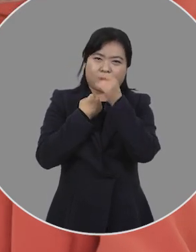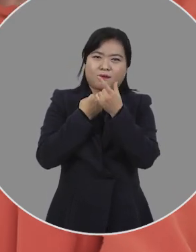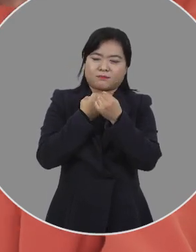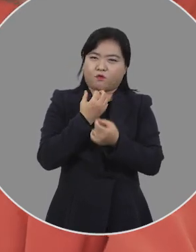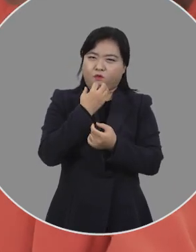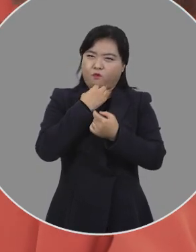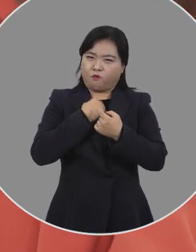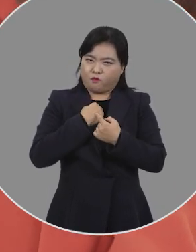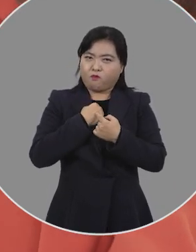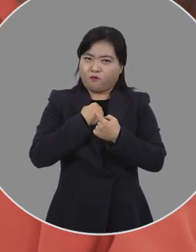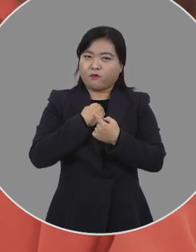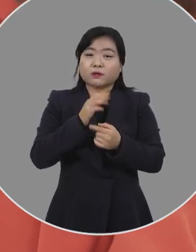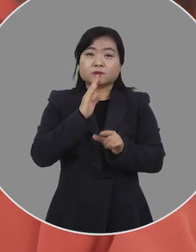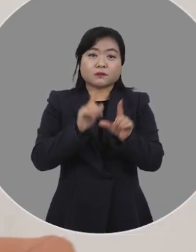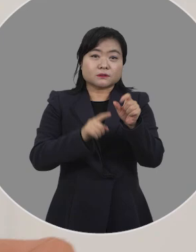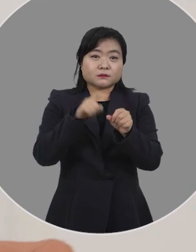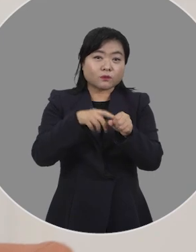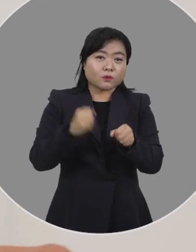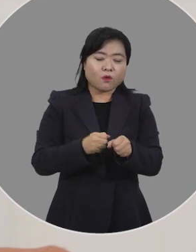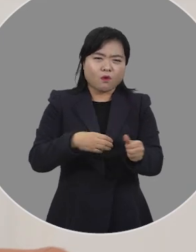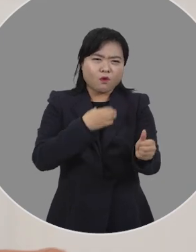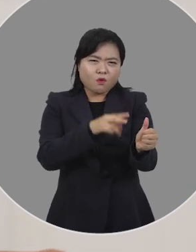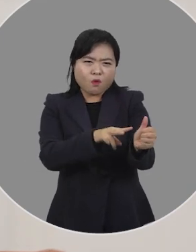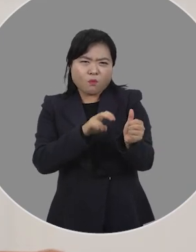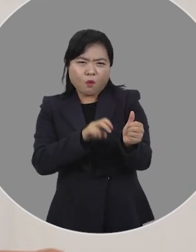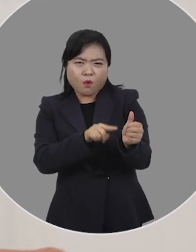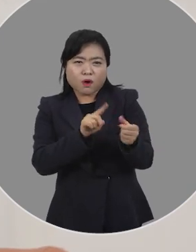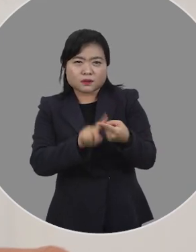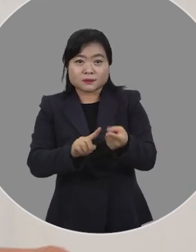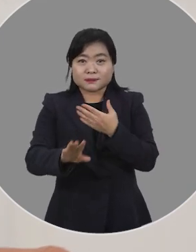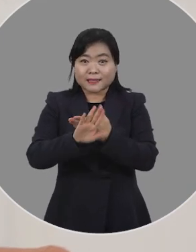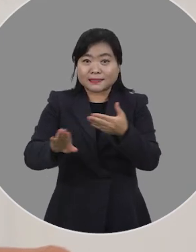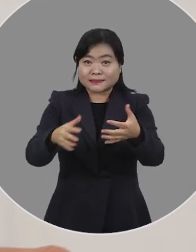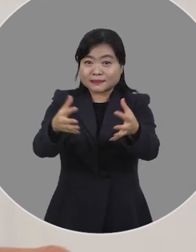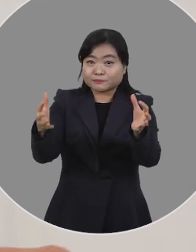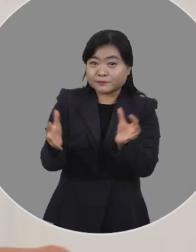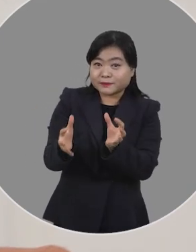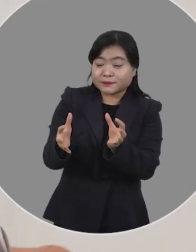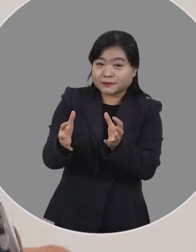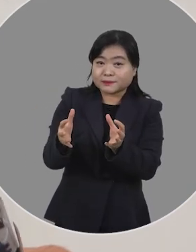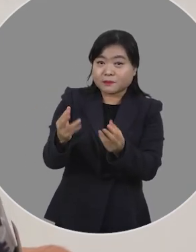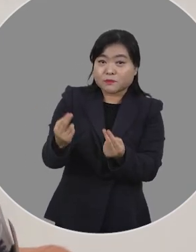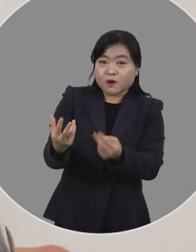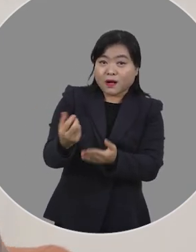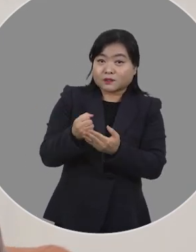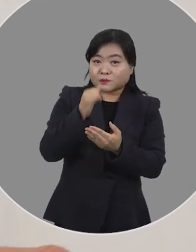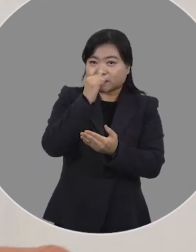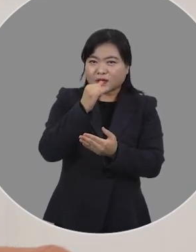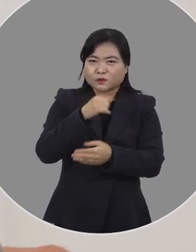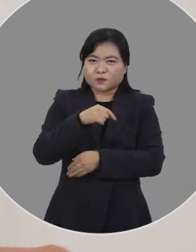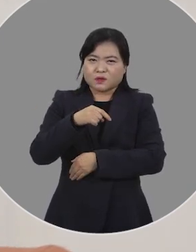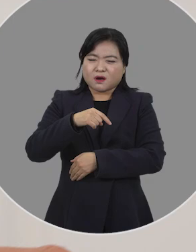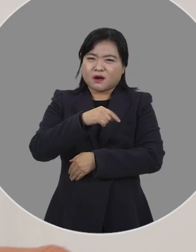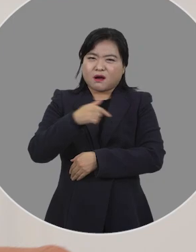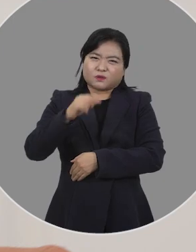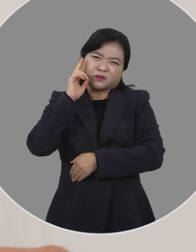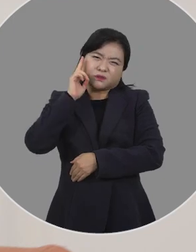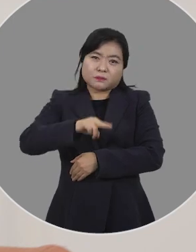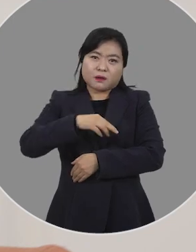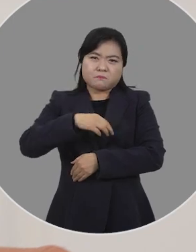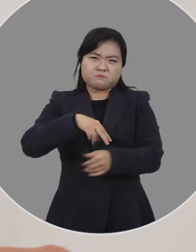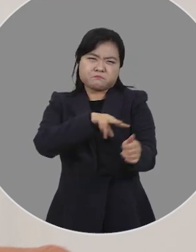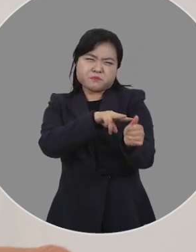이득. 그러니까 현실적으로 사실 혐오라는 거는 다른 집단에 대해서 가지고 있는 어떤 아주 강력한 미움의